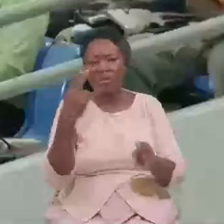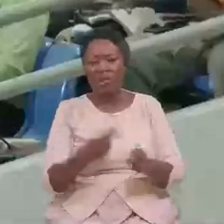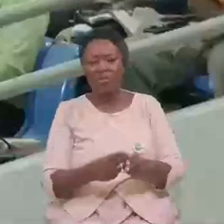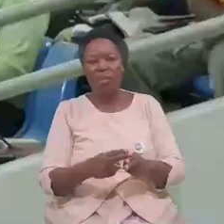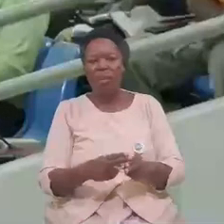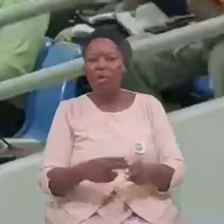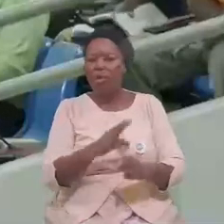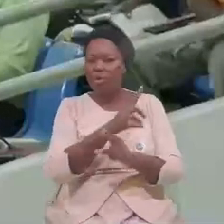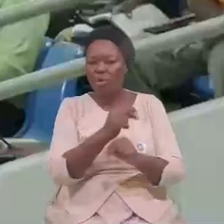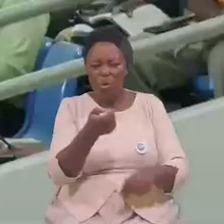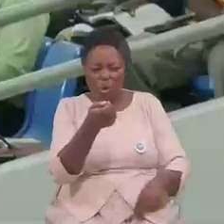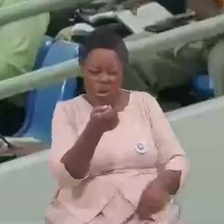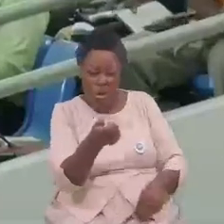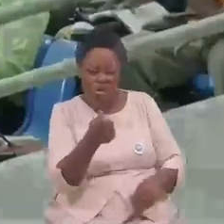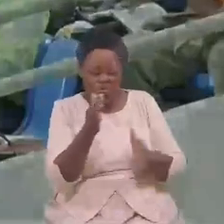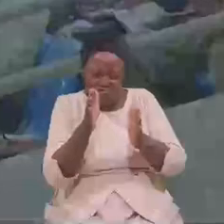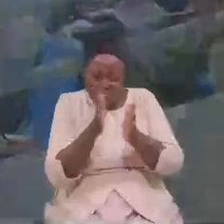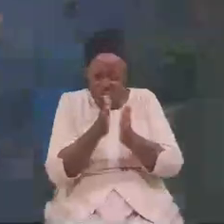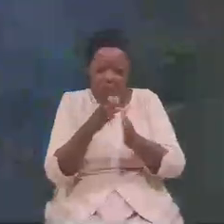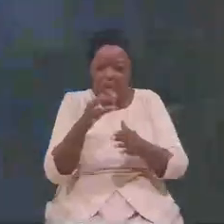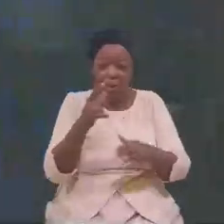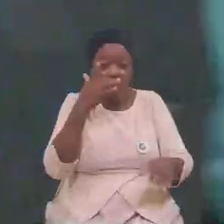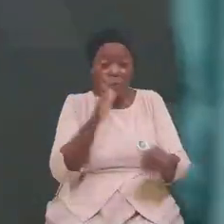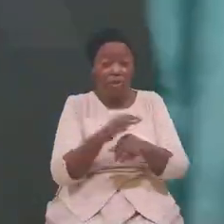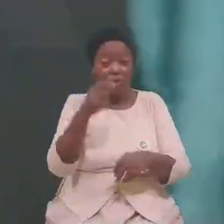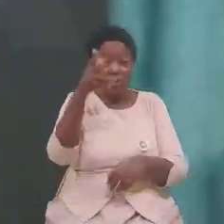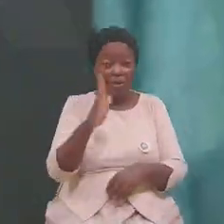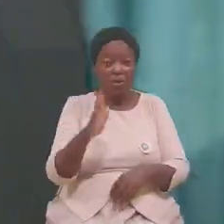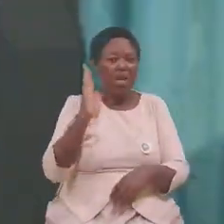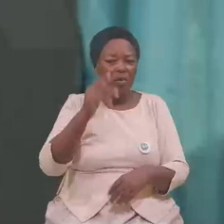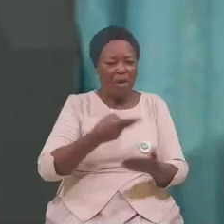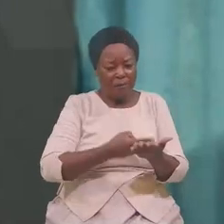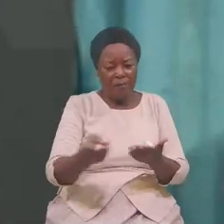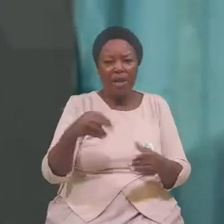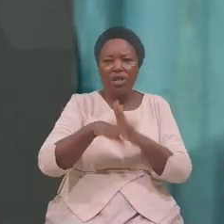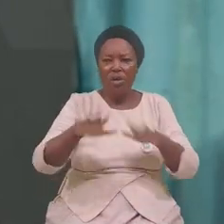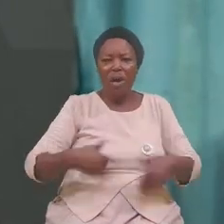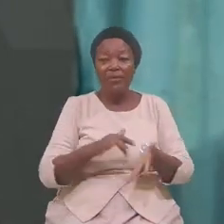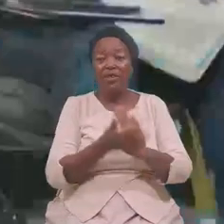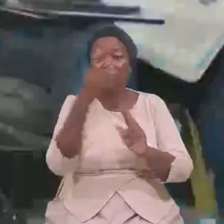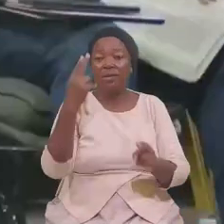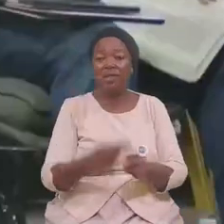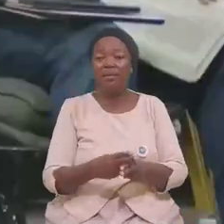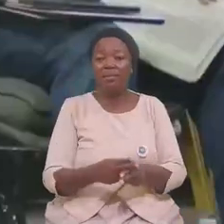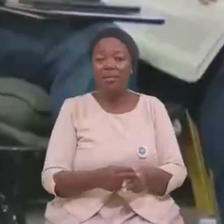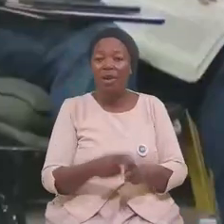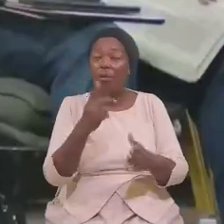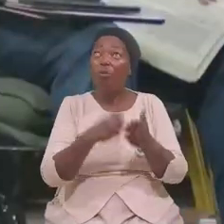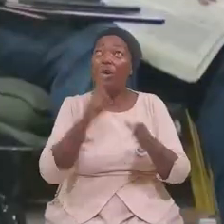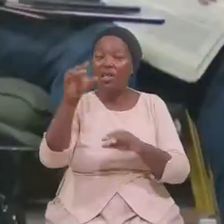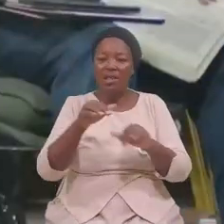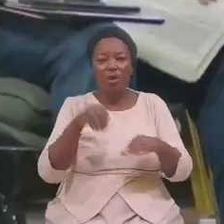aucun iota, aucun trait des promesses de Dieu ne faillira dans ta vie. Ce qu'il a fait le